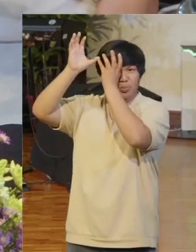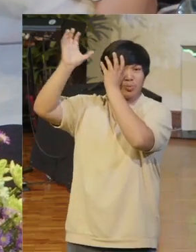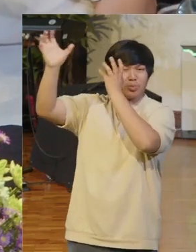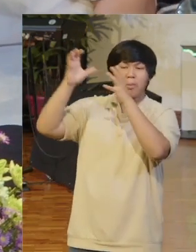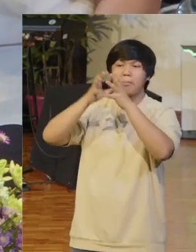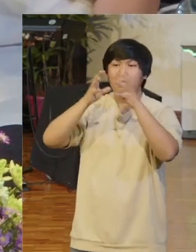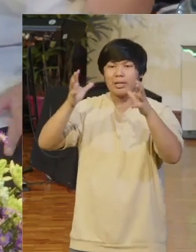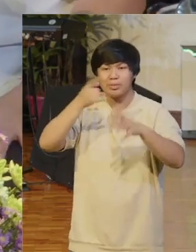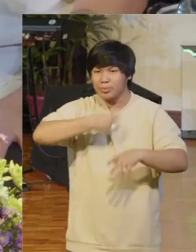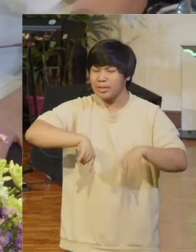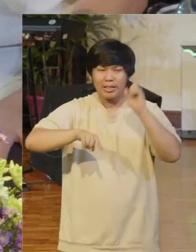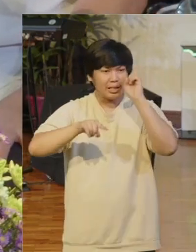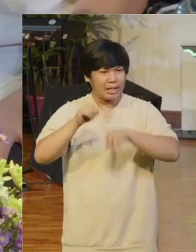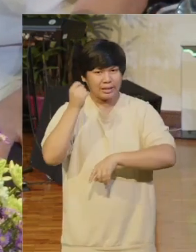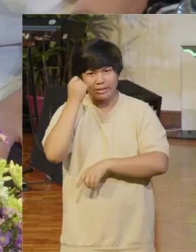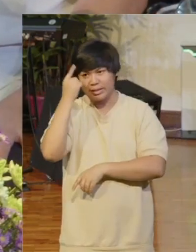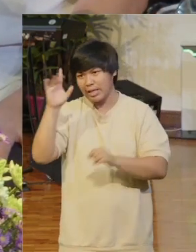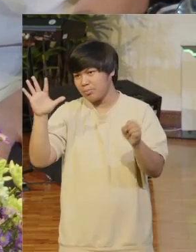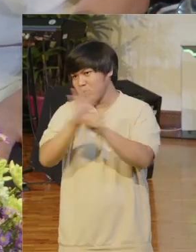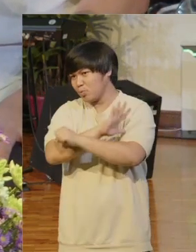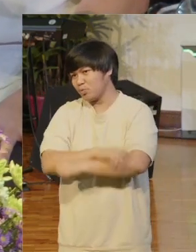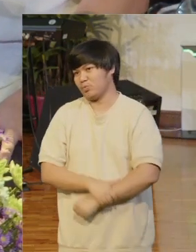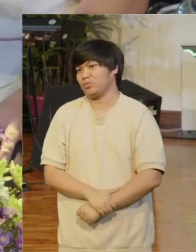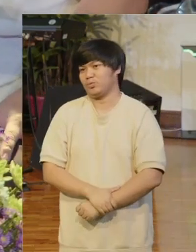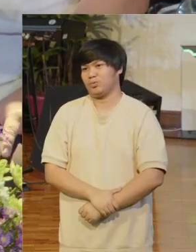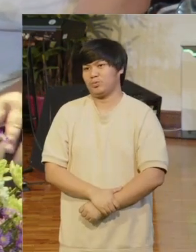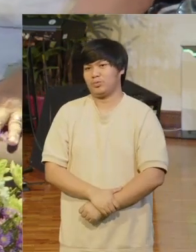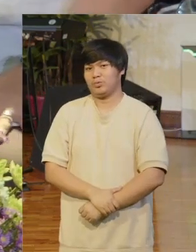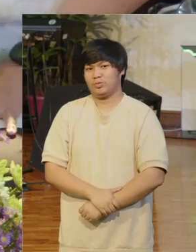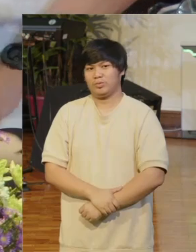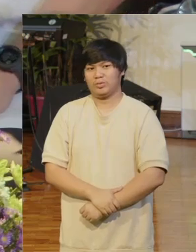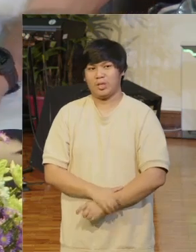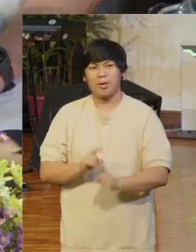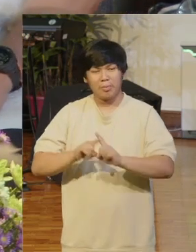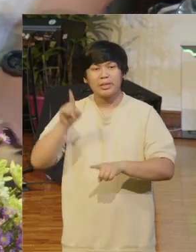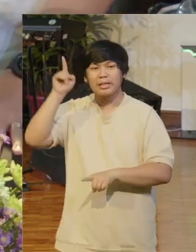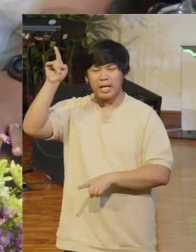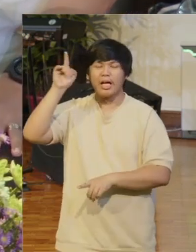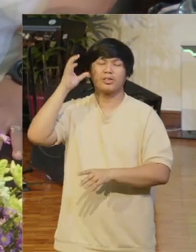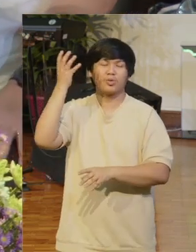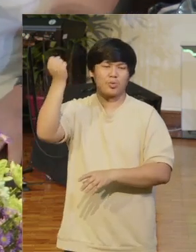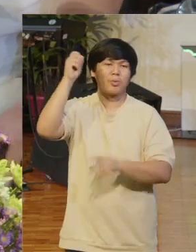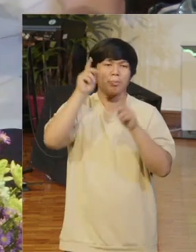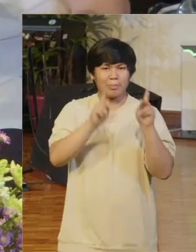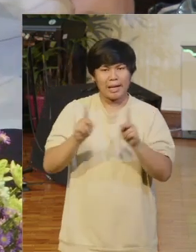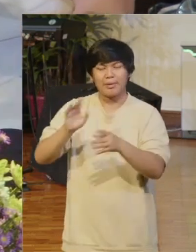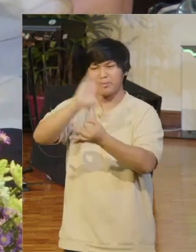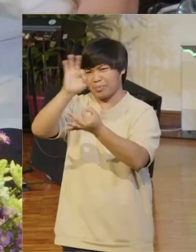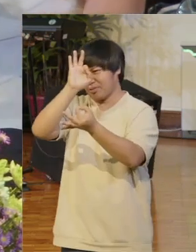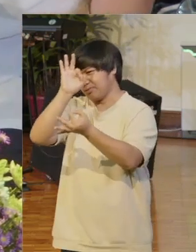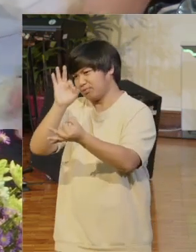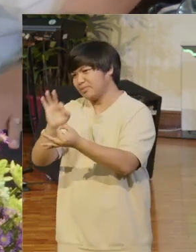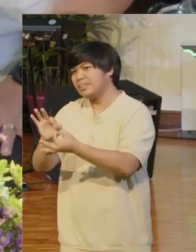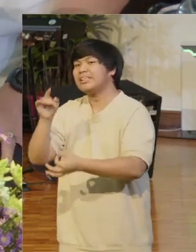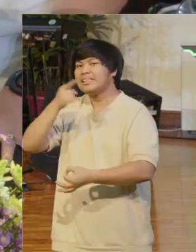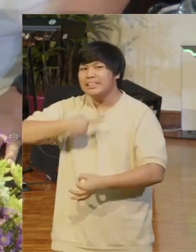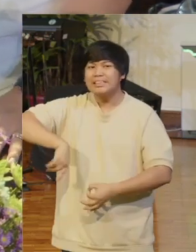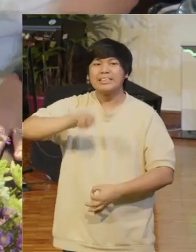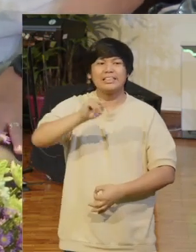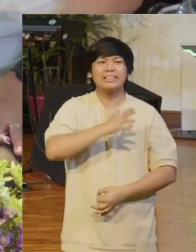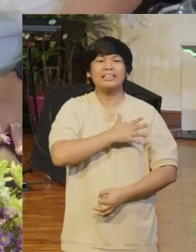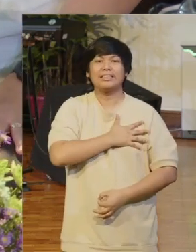knowledge of God. dapat nating lalong may tapang